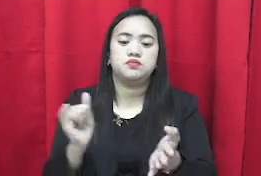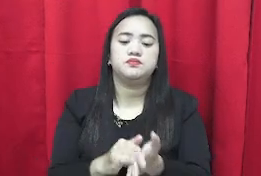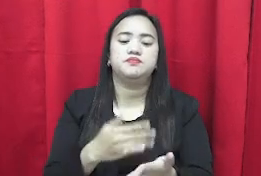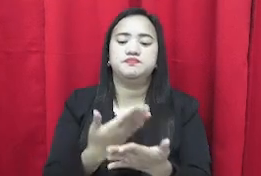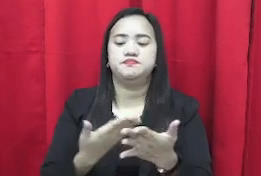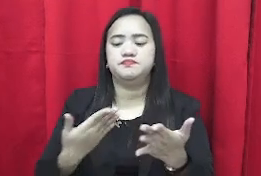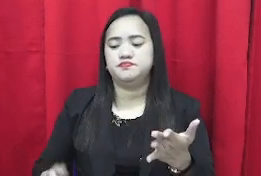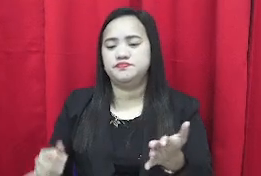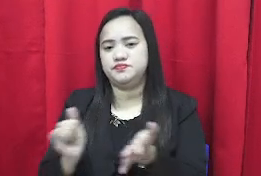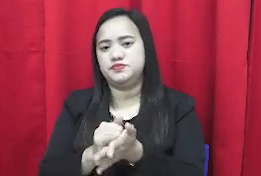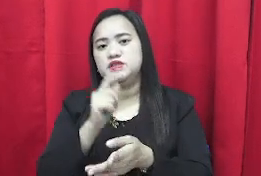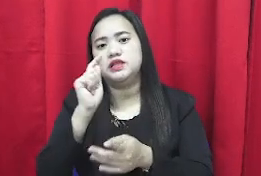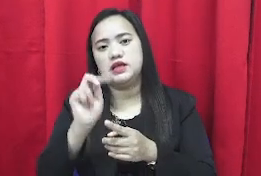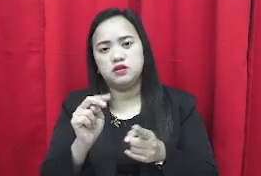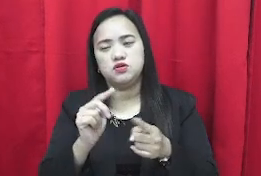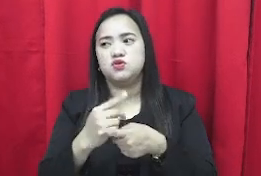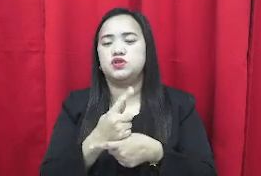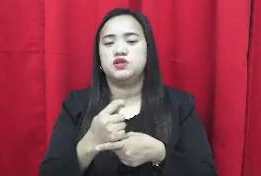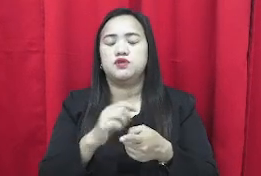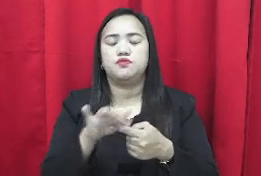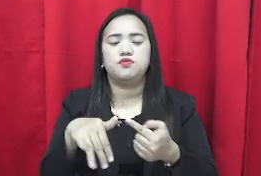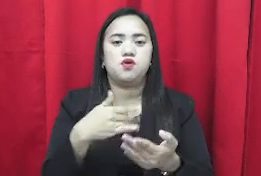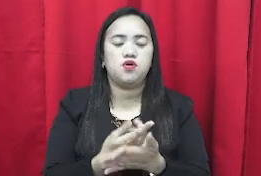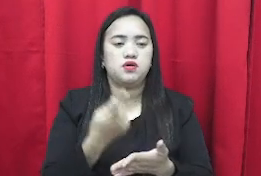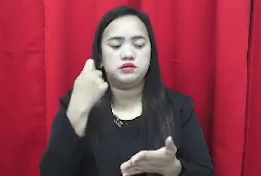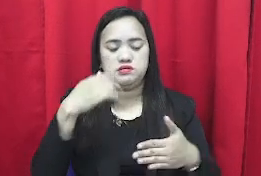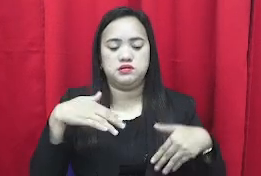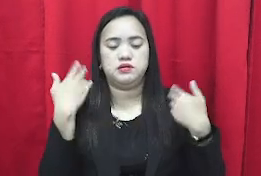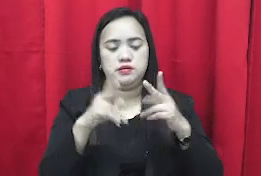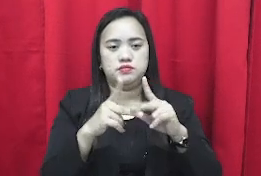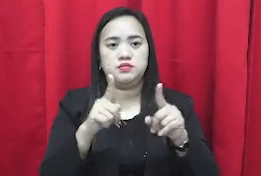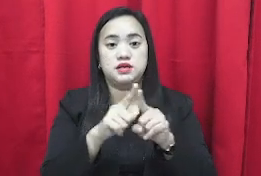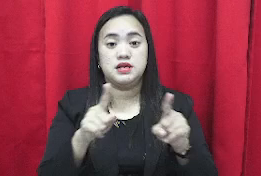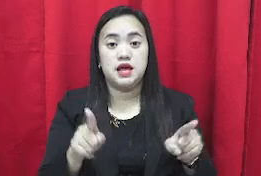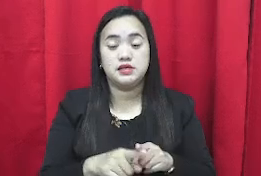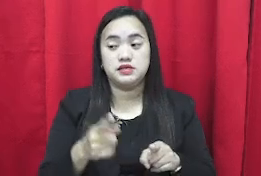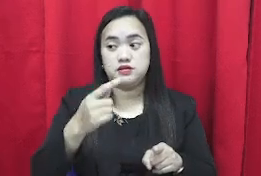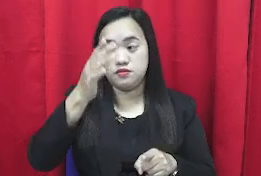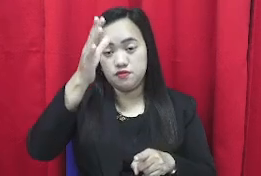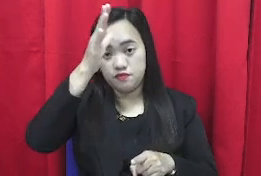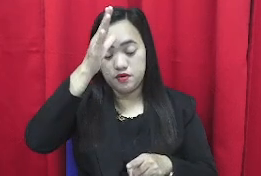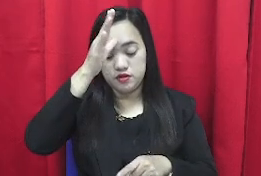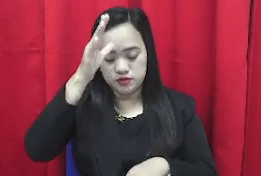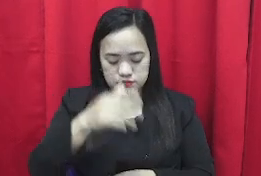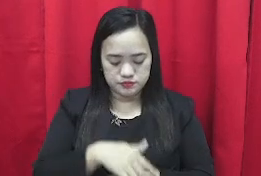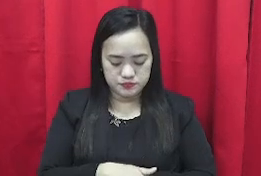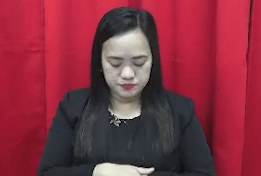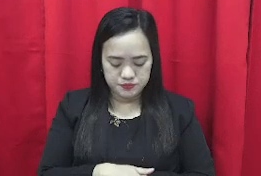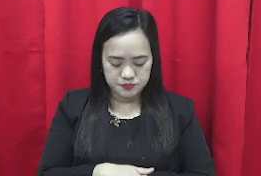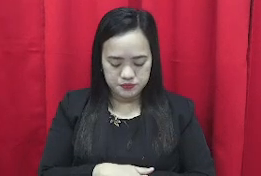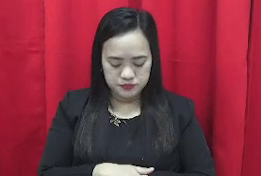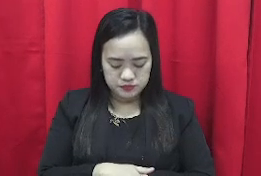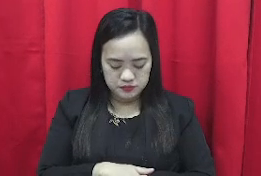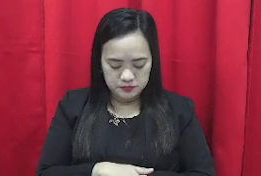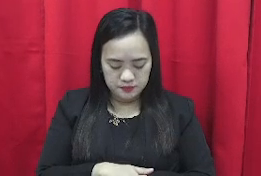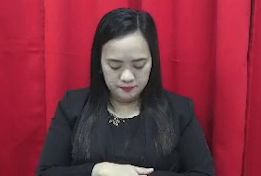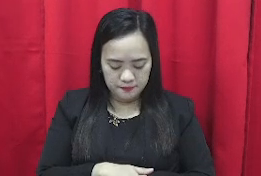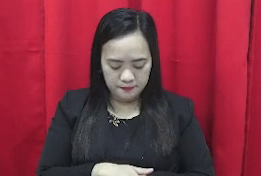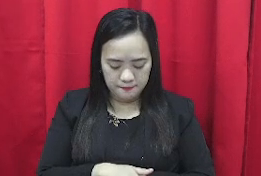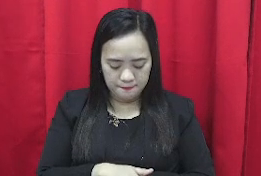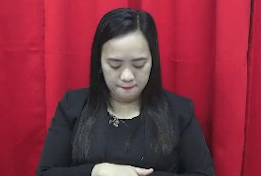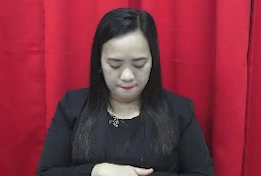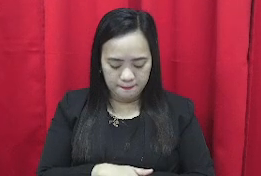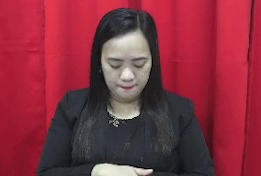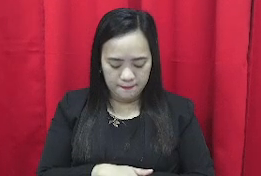pagsasanay sa mga kabataan Hindi natin alam at ah bilang isang aman ng tahanan at ah bilang isang ah aman ng